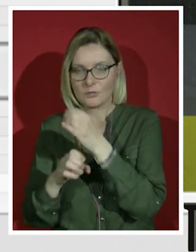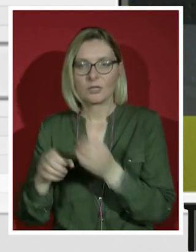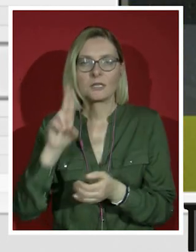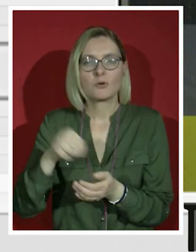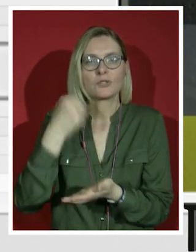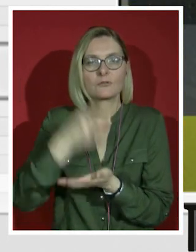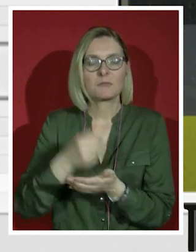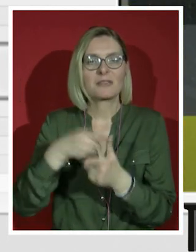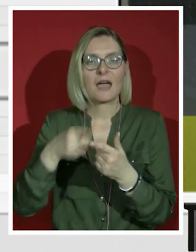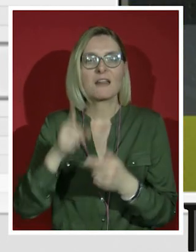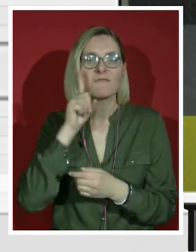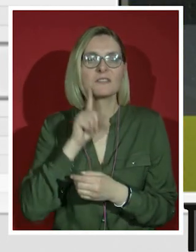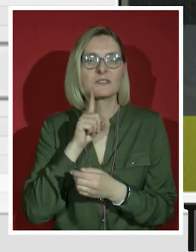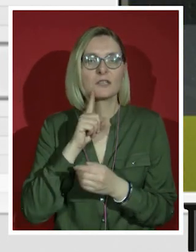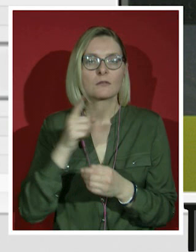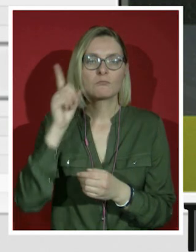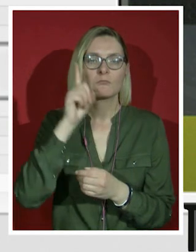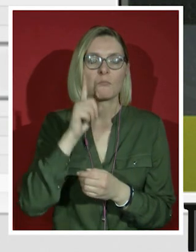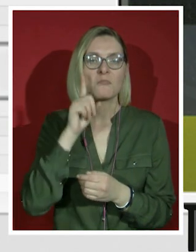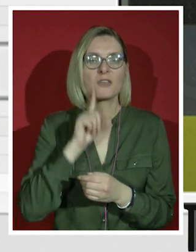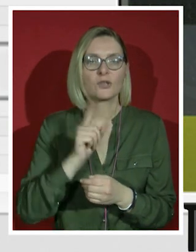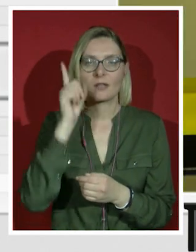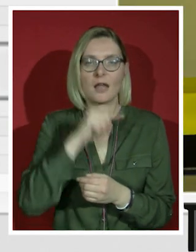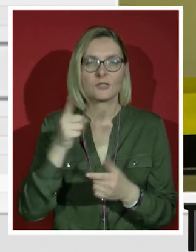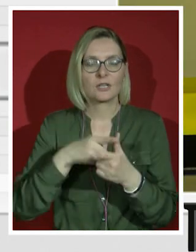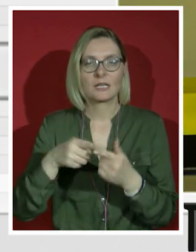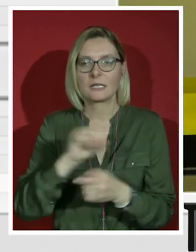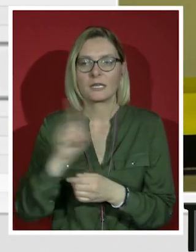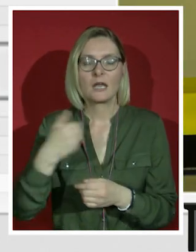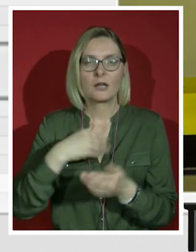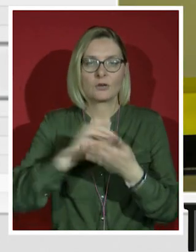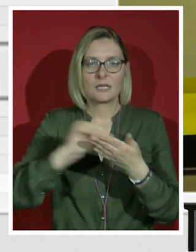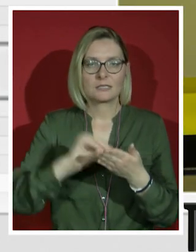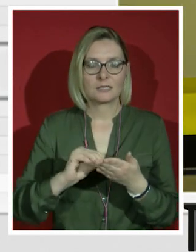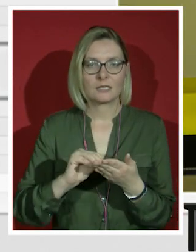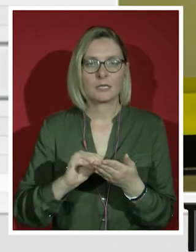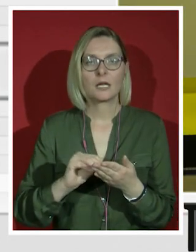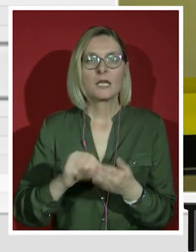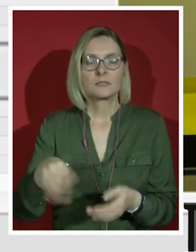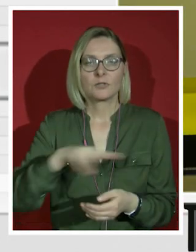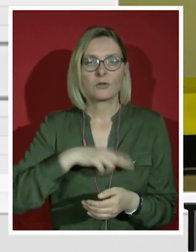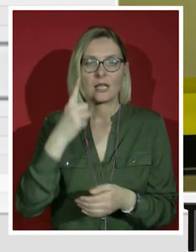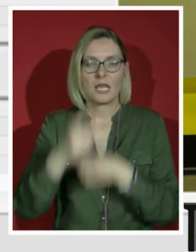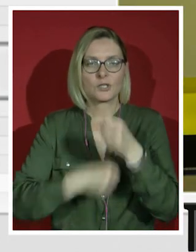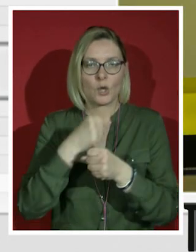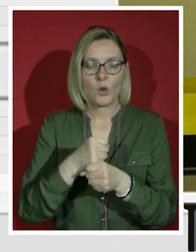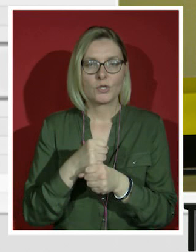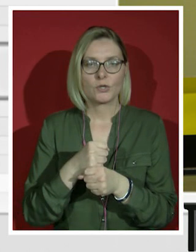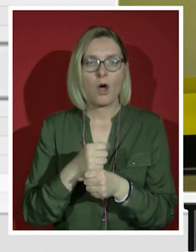утврдиме дали станува збор за... Ние како регистрирани примарни производители сме должни еднашка годишно